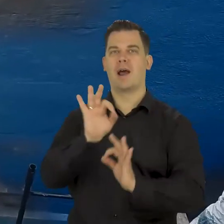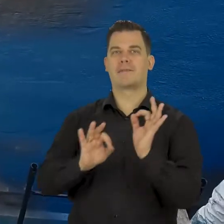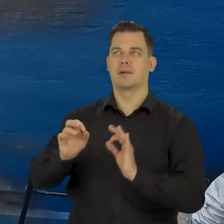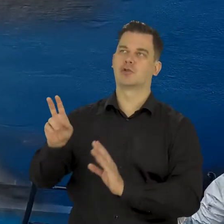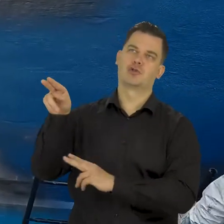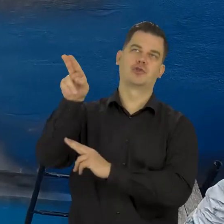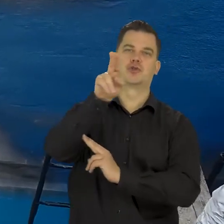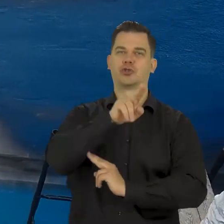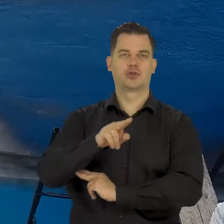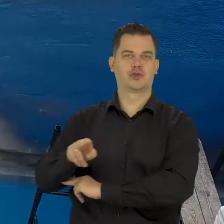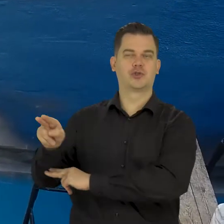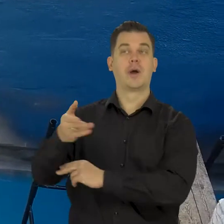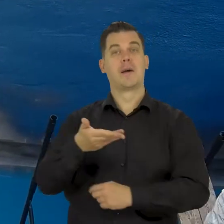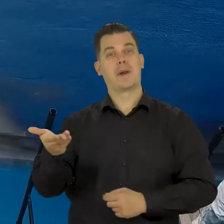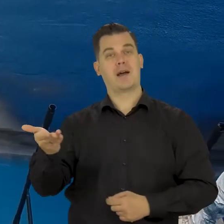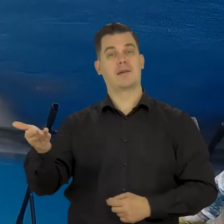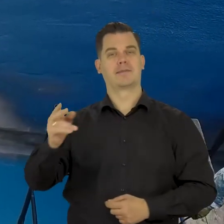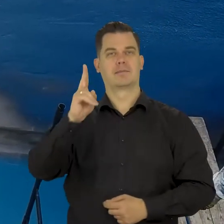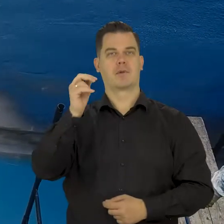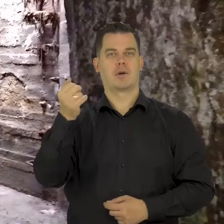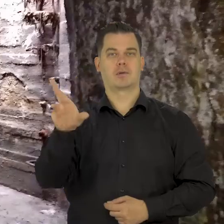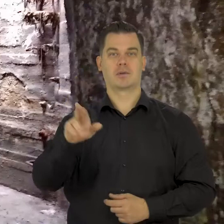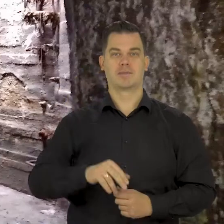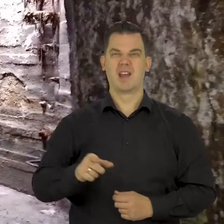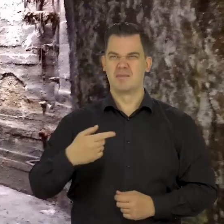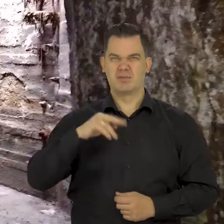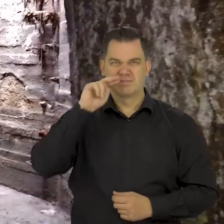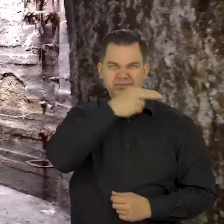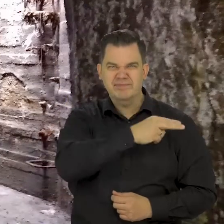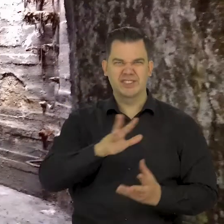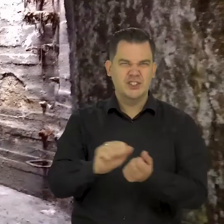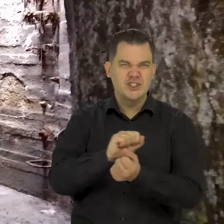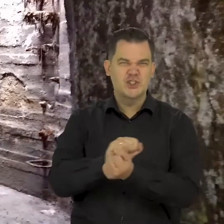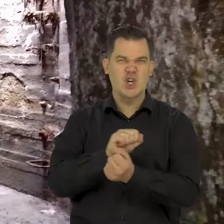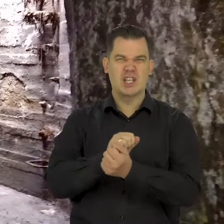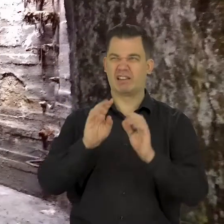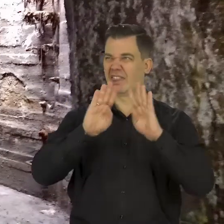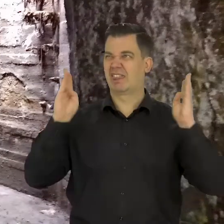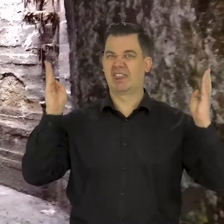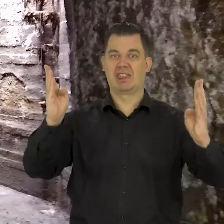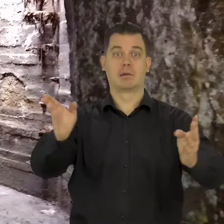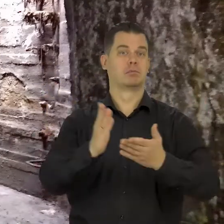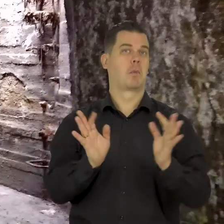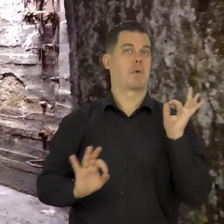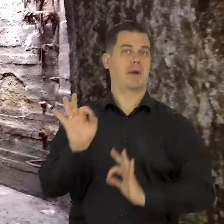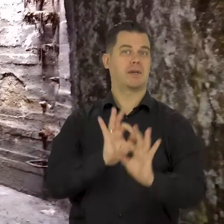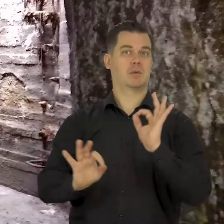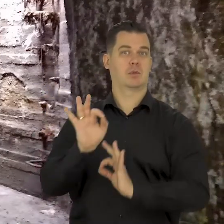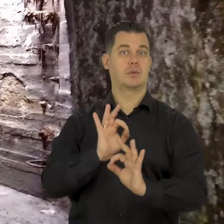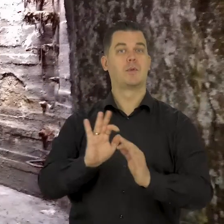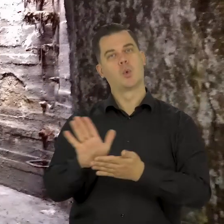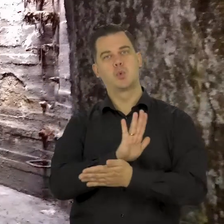za metrem remontować kolektor prawobrzeżny 1. To, co zostało zżarte, skorodowane, zniszczone,